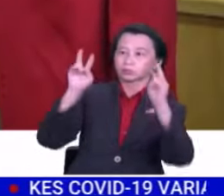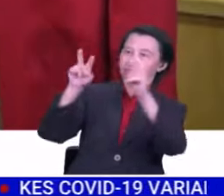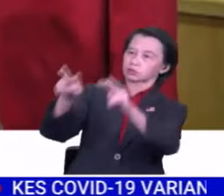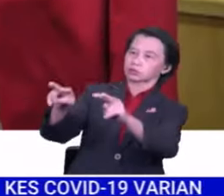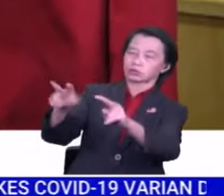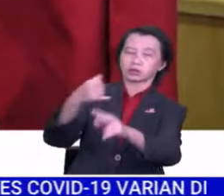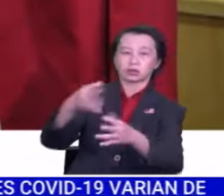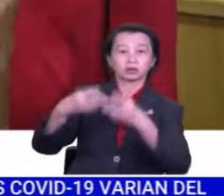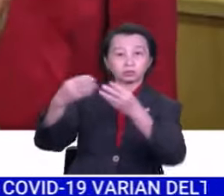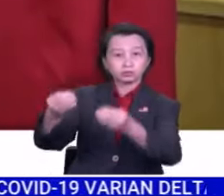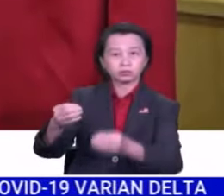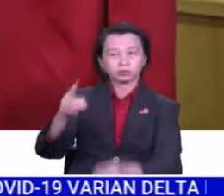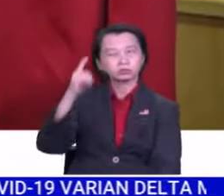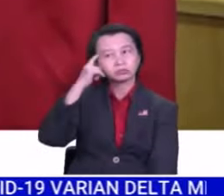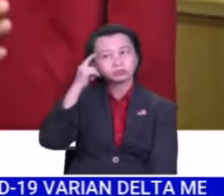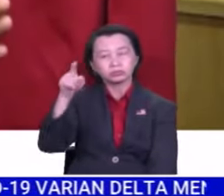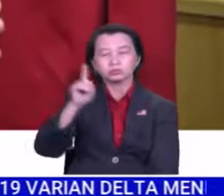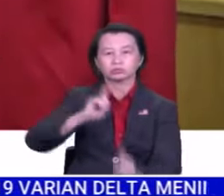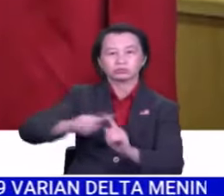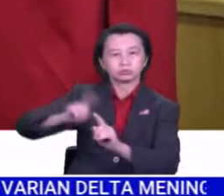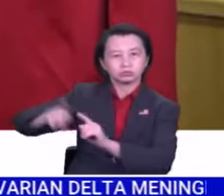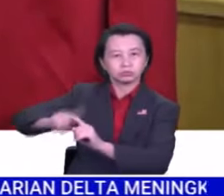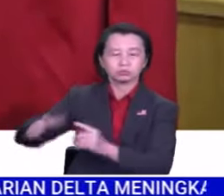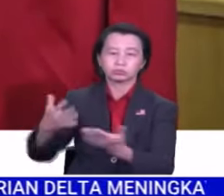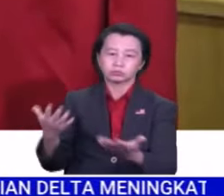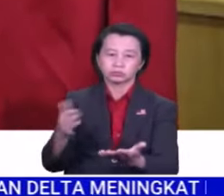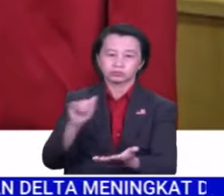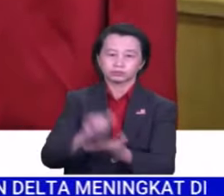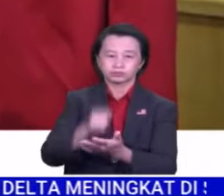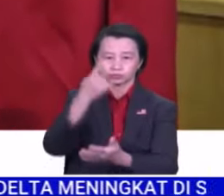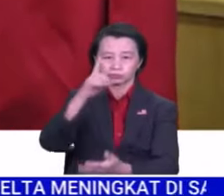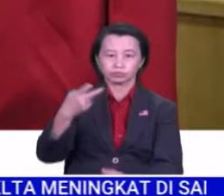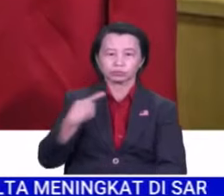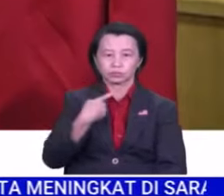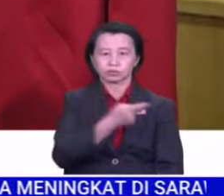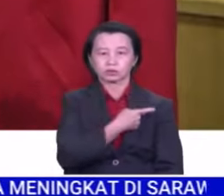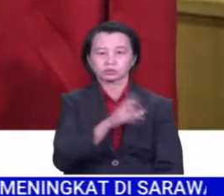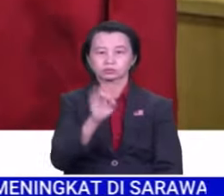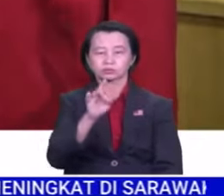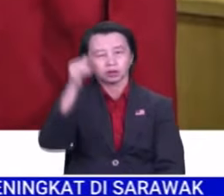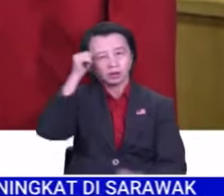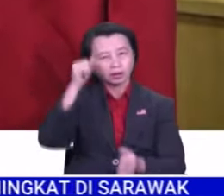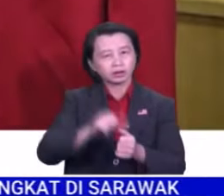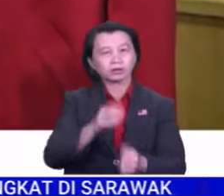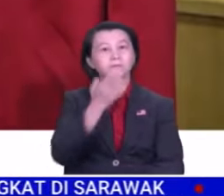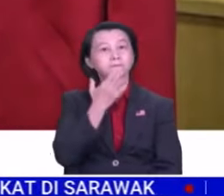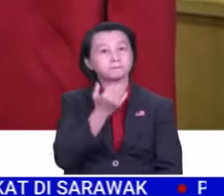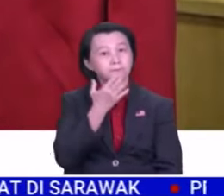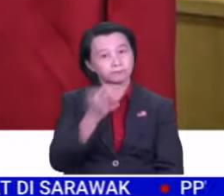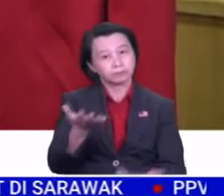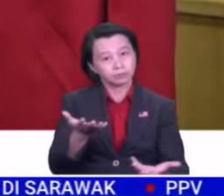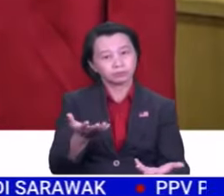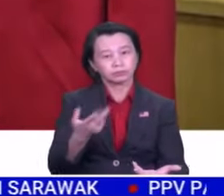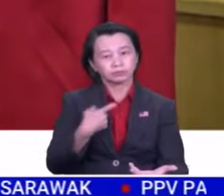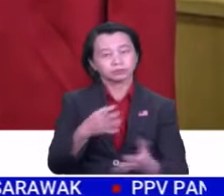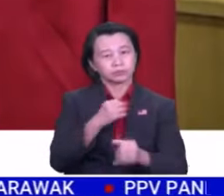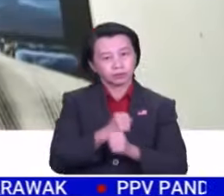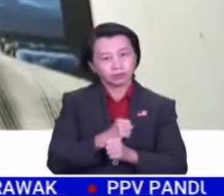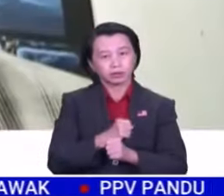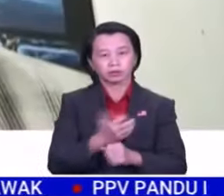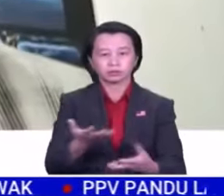juga memberi perception yang pelbagai. Itu juga bagi kami satu kenangan manislah yang kami